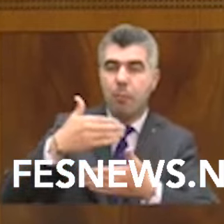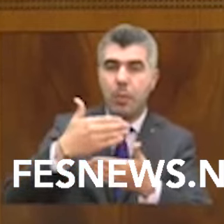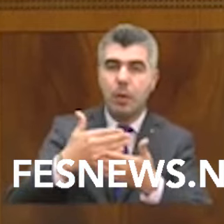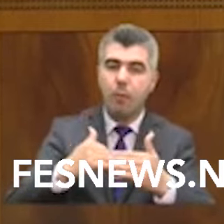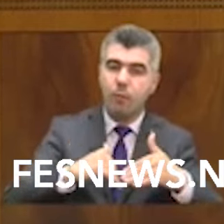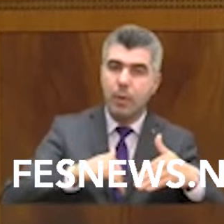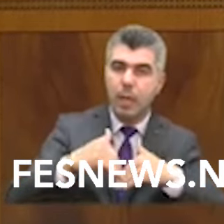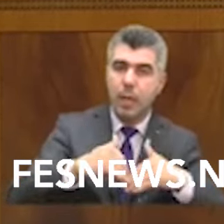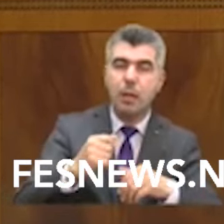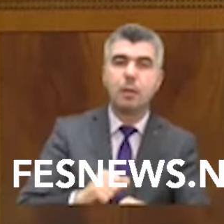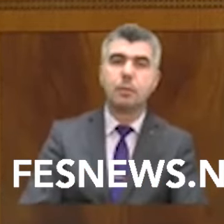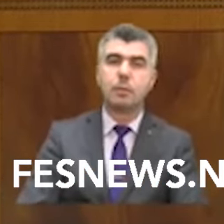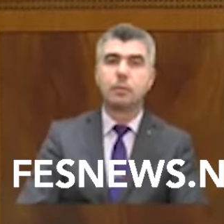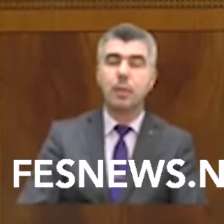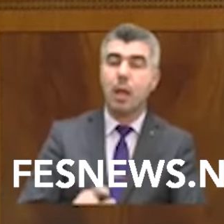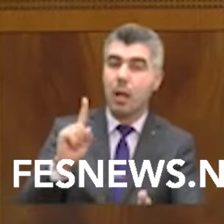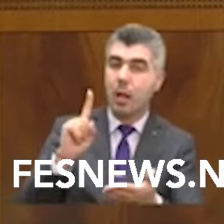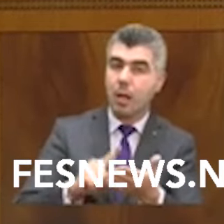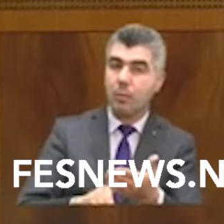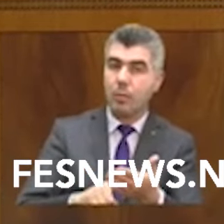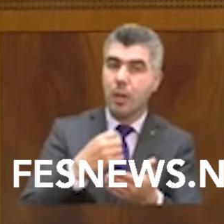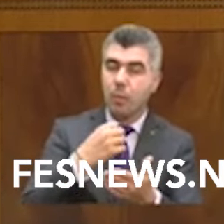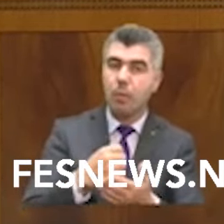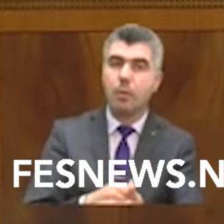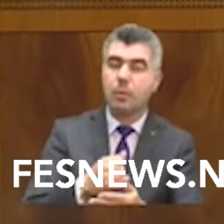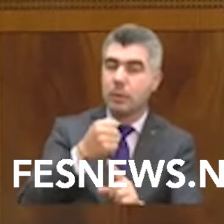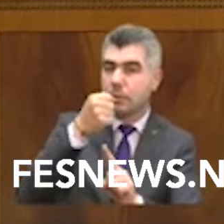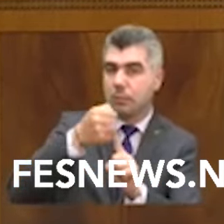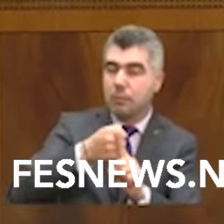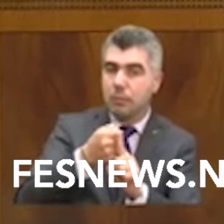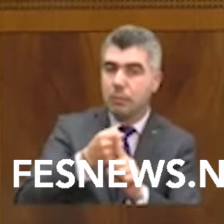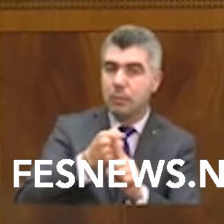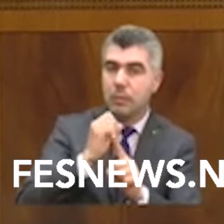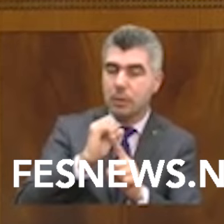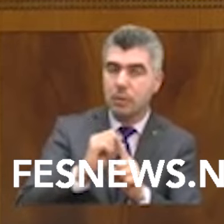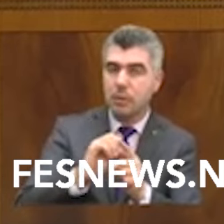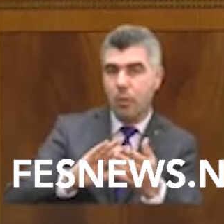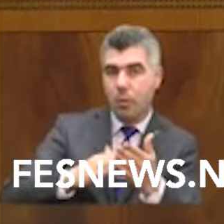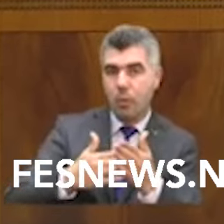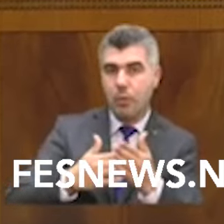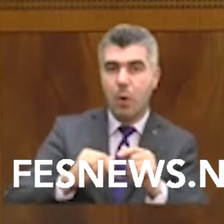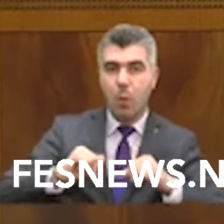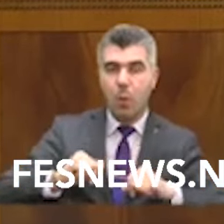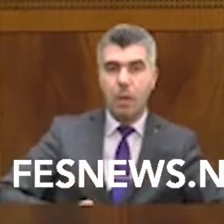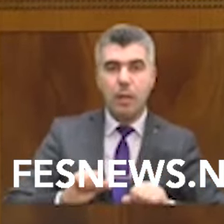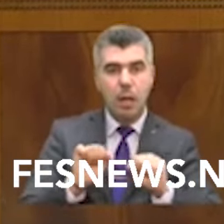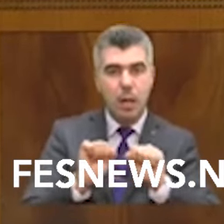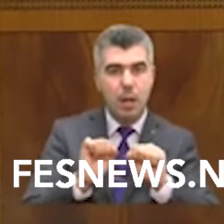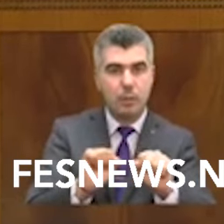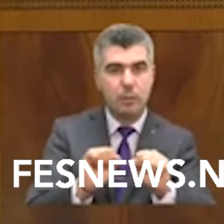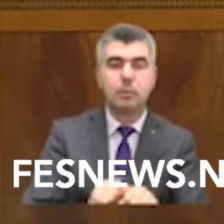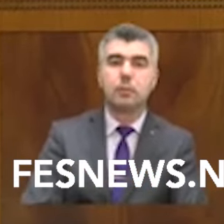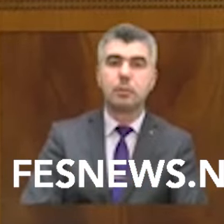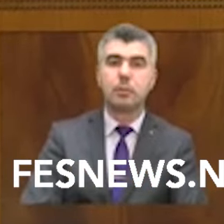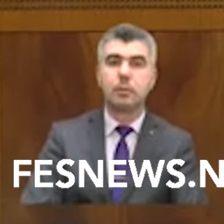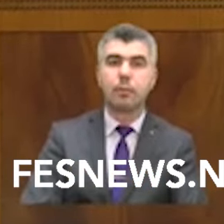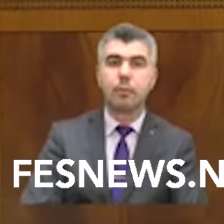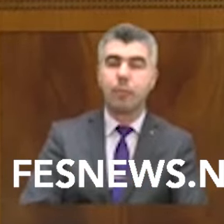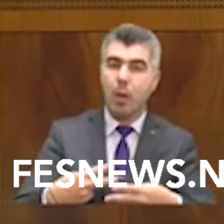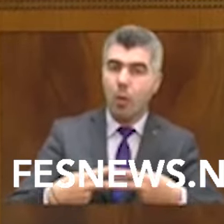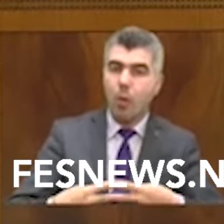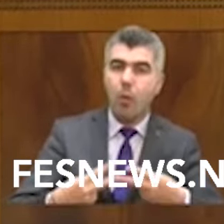الحضري. وهنا لابد من التأكيد أن المجهود يعني العمومي للوزارة الوصية اللي تم